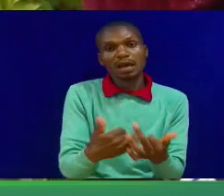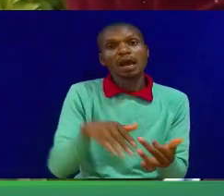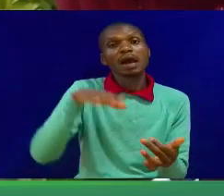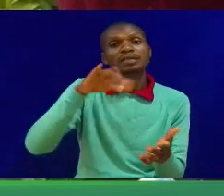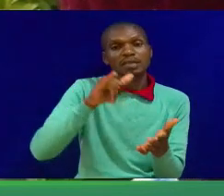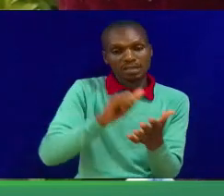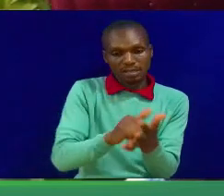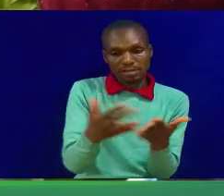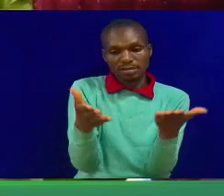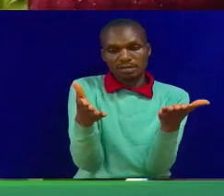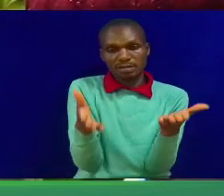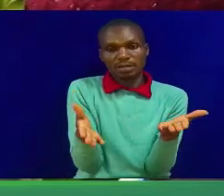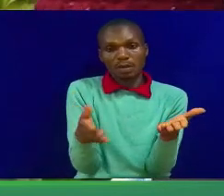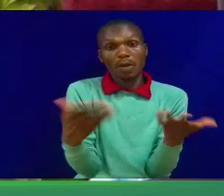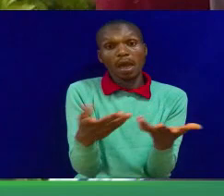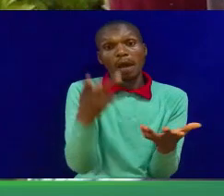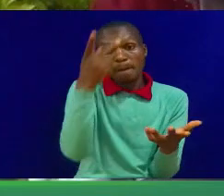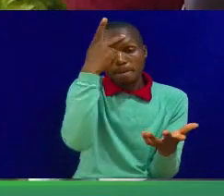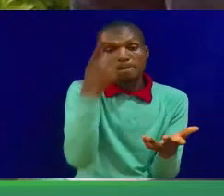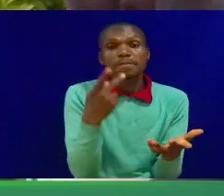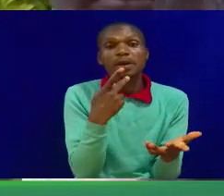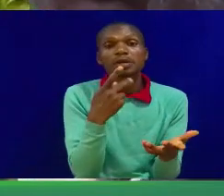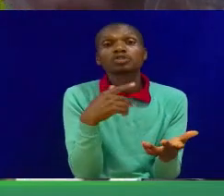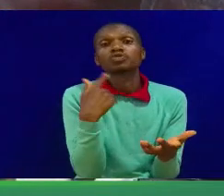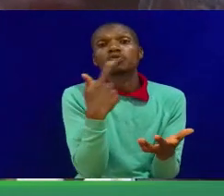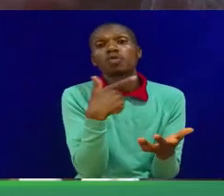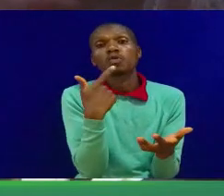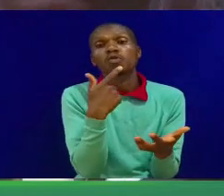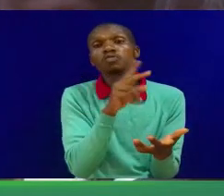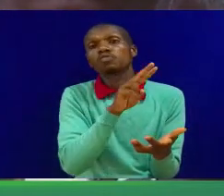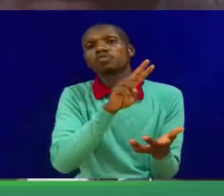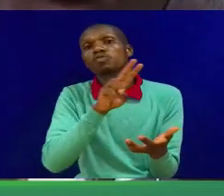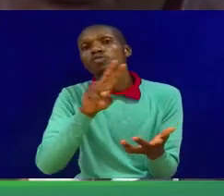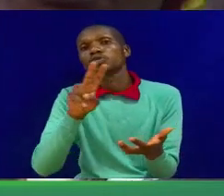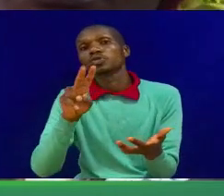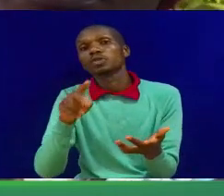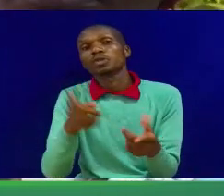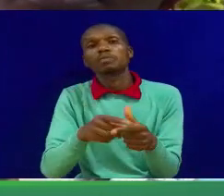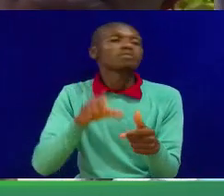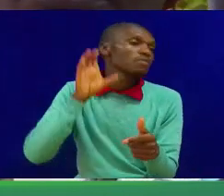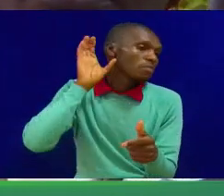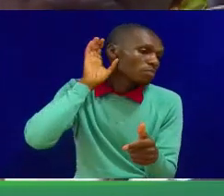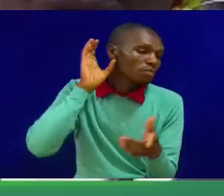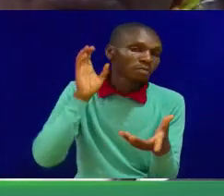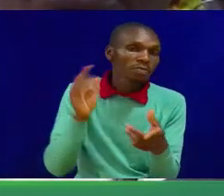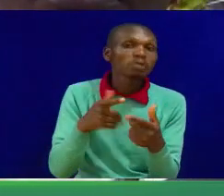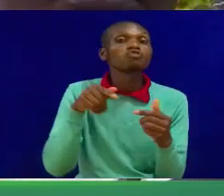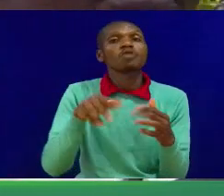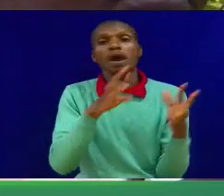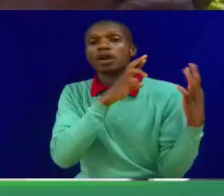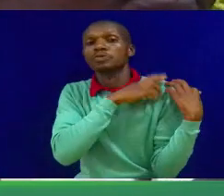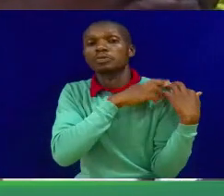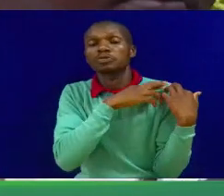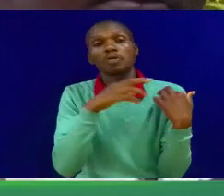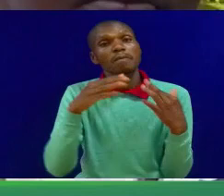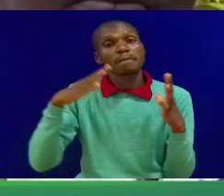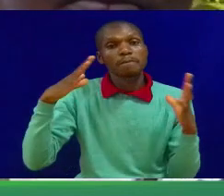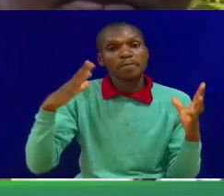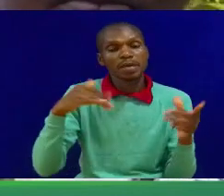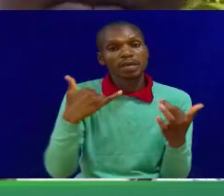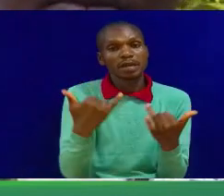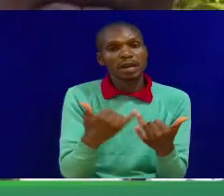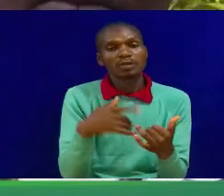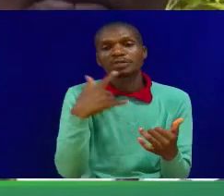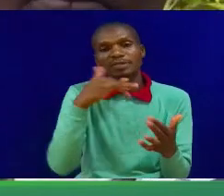mahali wasasi ambao wanatuangalia ama wanatusikia, jukumu lenu kubwa ni kujua kwamba wacha